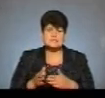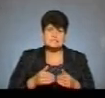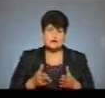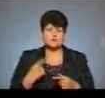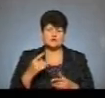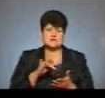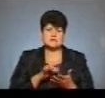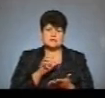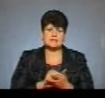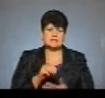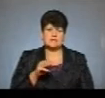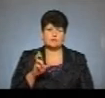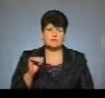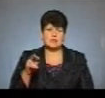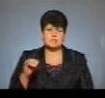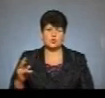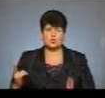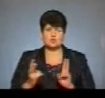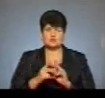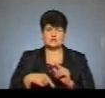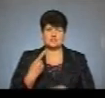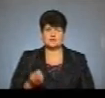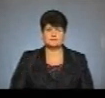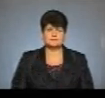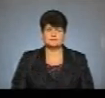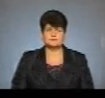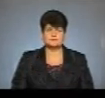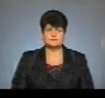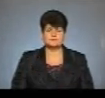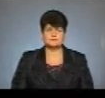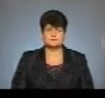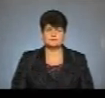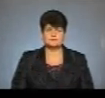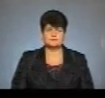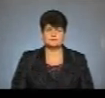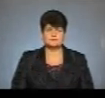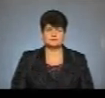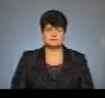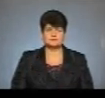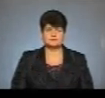зайнятості Тетяною Білінською. До зустрічі в ефірі. Дякую. Все найкраще.